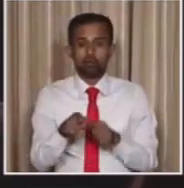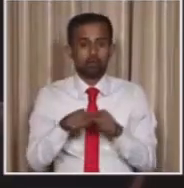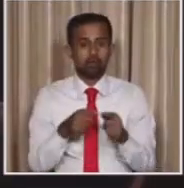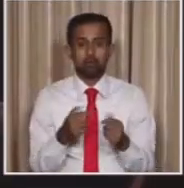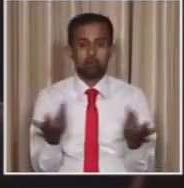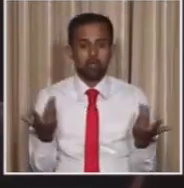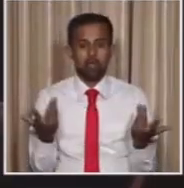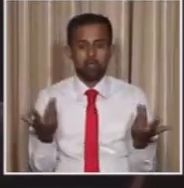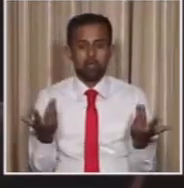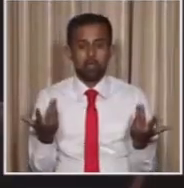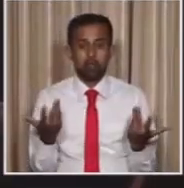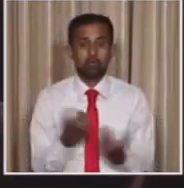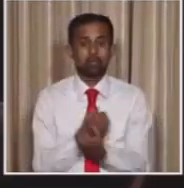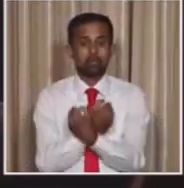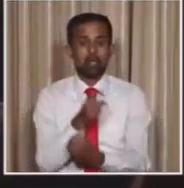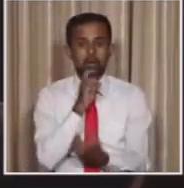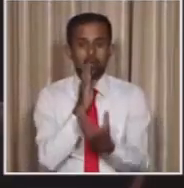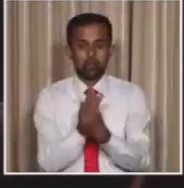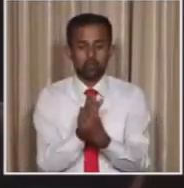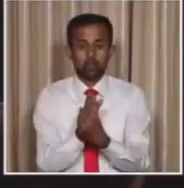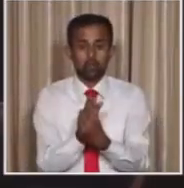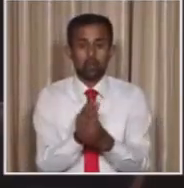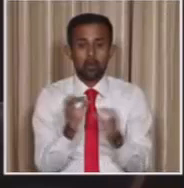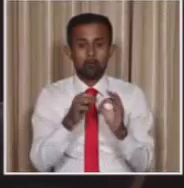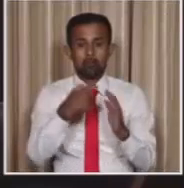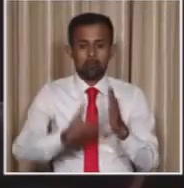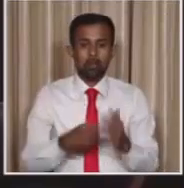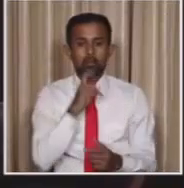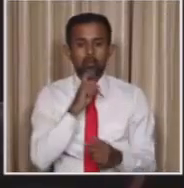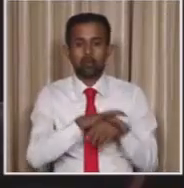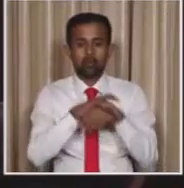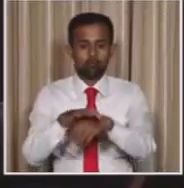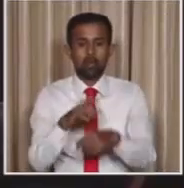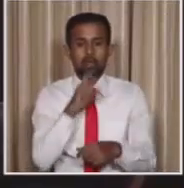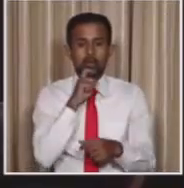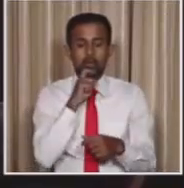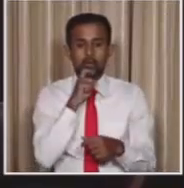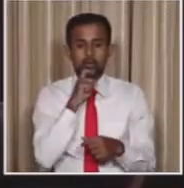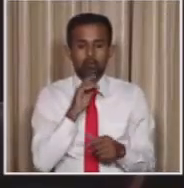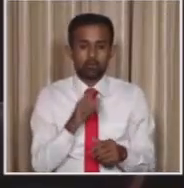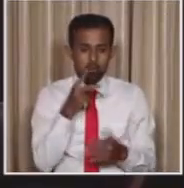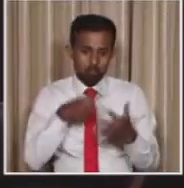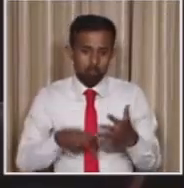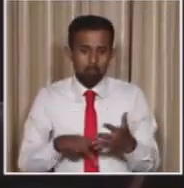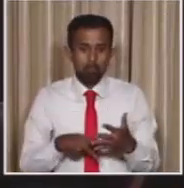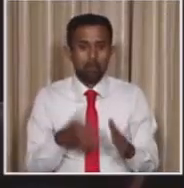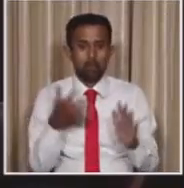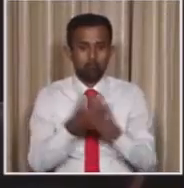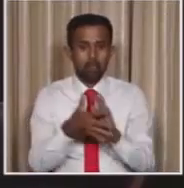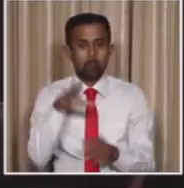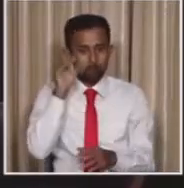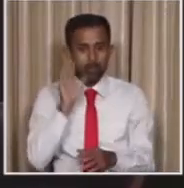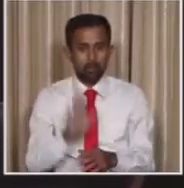මිනිස්සු ඉරේ දාන්න නඩුවක් දාන්න ඕන බී රිපෝට් එකක් ගන්න ඕන උසාවි ගෙනියන්න ඕන නඩුකාරයා සෑහීමකට පත් වෙන්න ඕන වැරද්ද